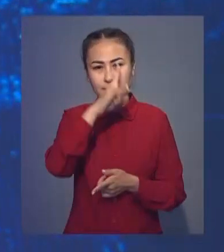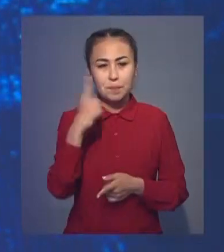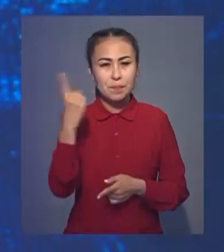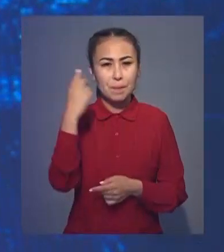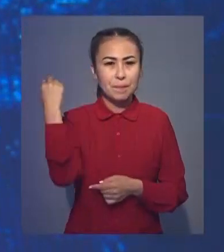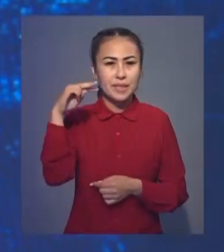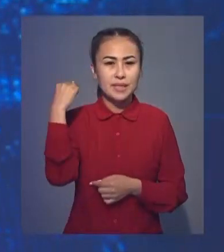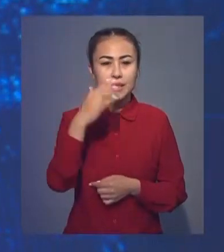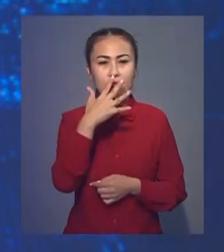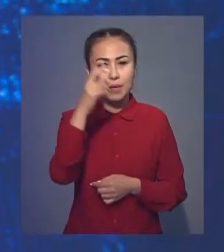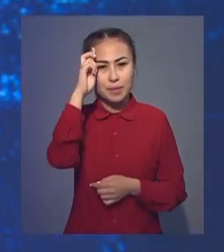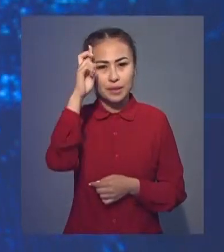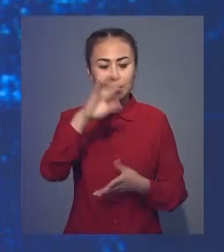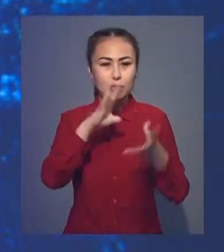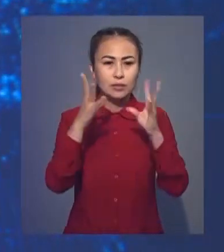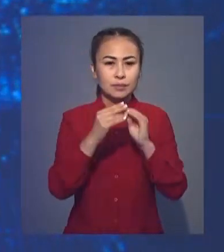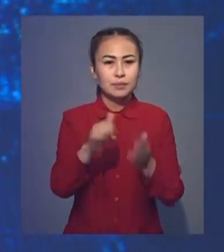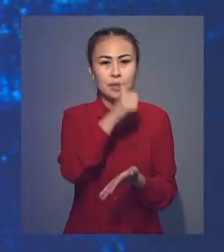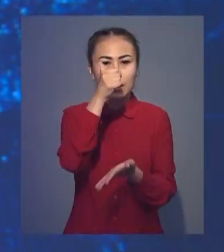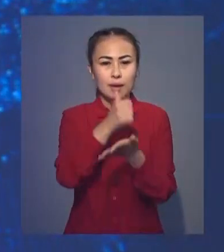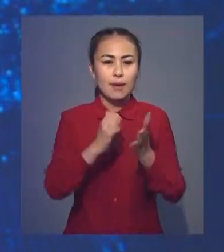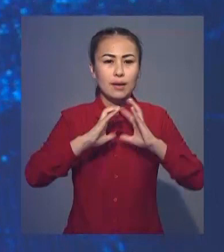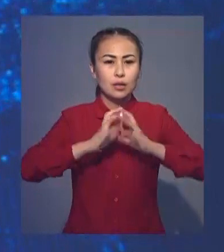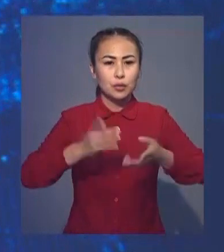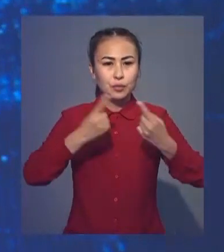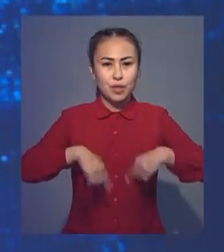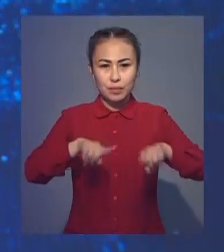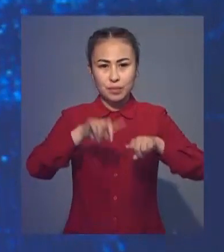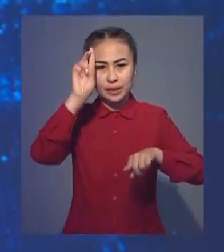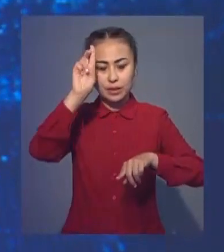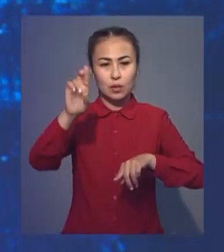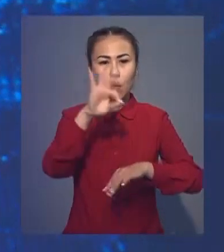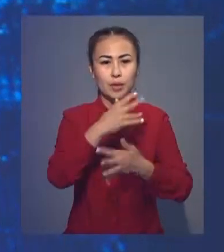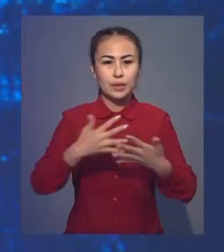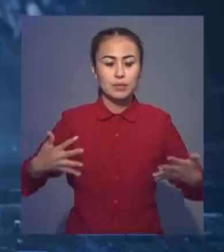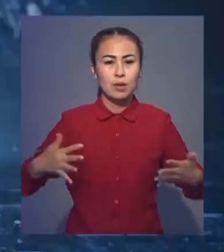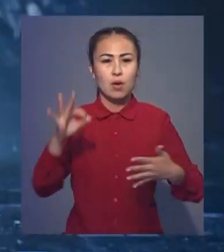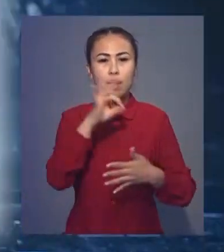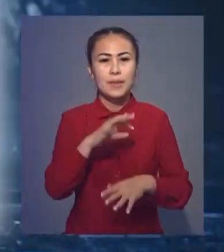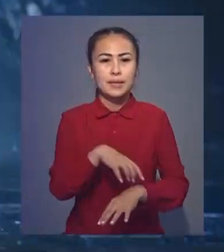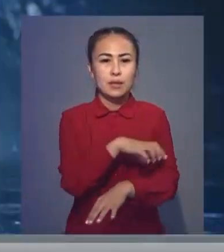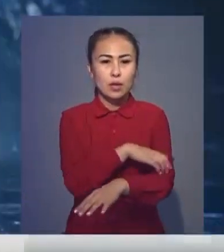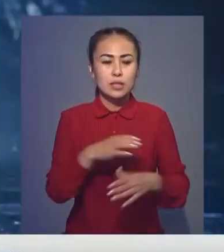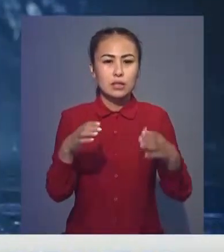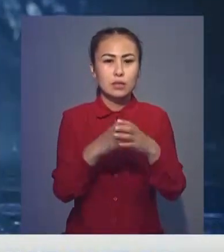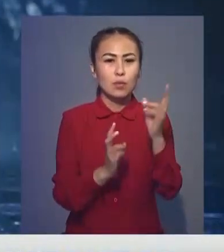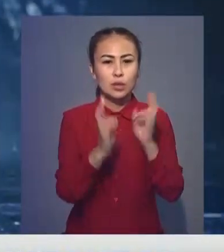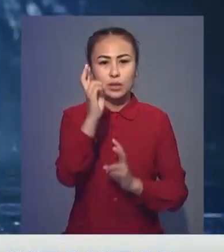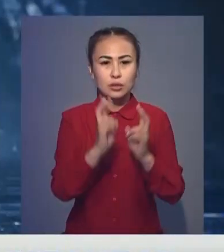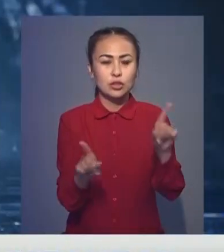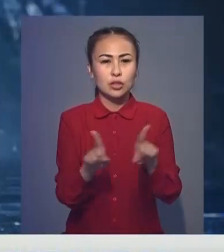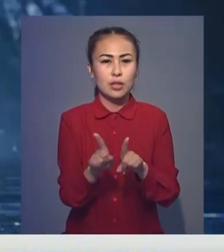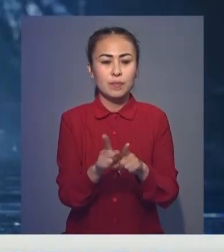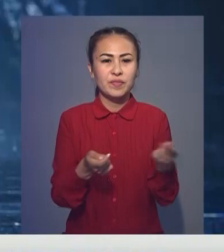тұңғыш президентін шетел мемлекеттері мен үкіметтері басшылары, халықаралық ұйымдар, мемлекеттік органдар мен коммерциялық